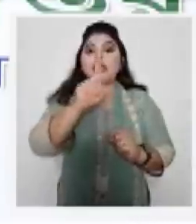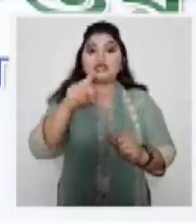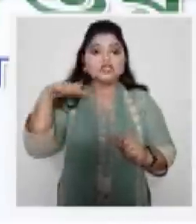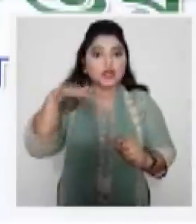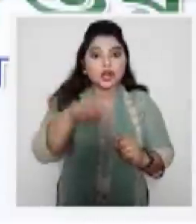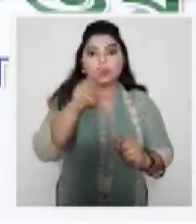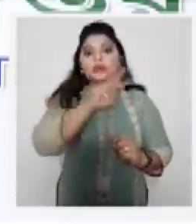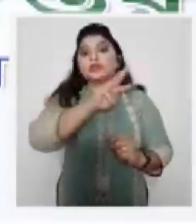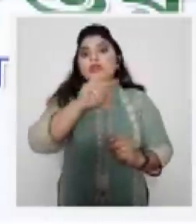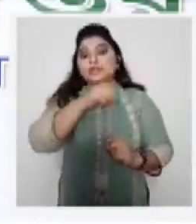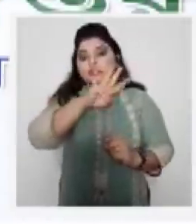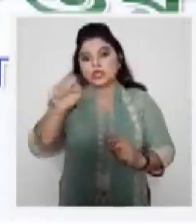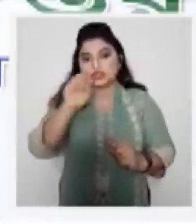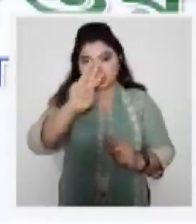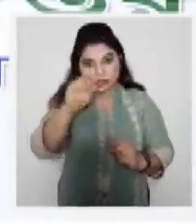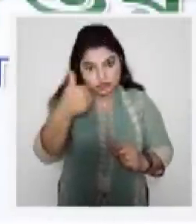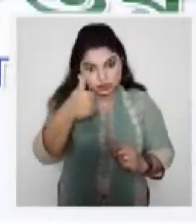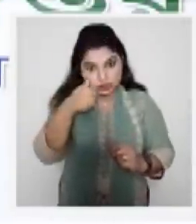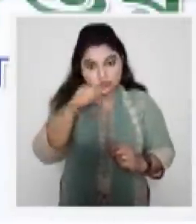বিশ্বে শনাক্ত হয়েছেন 24 ঘন্টায়